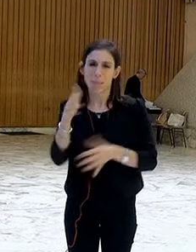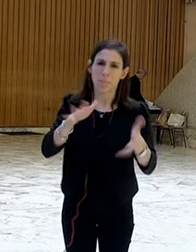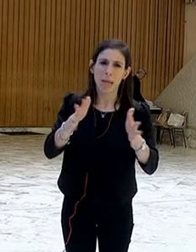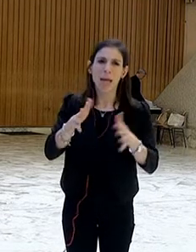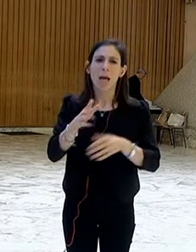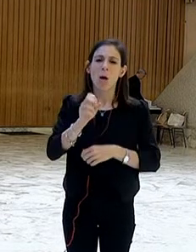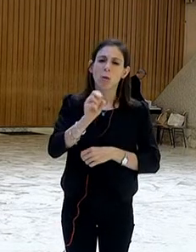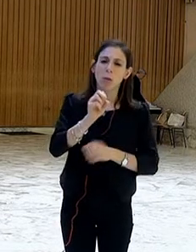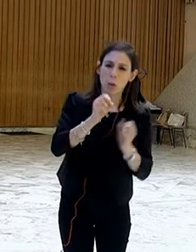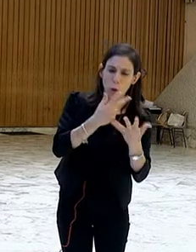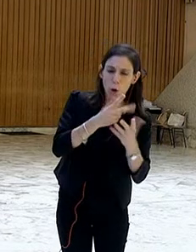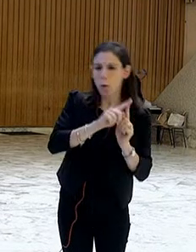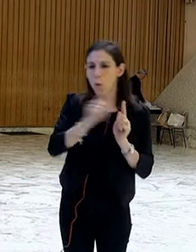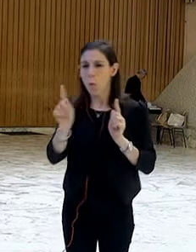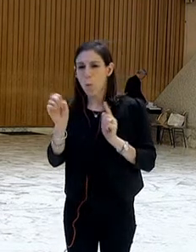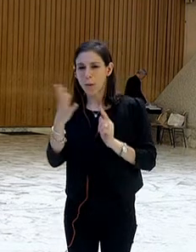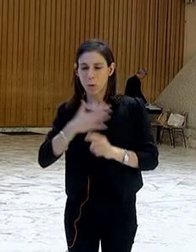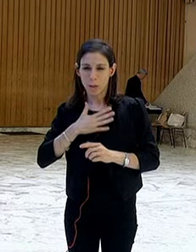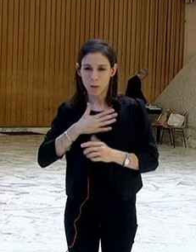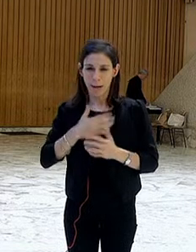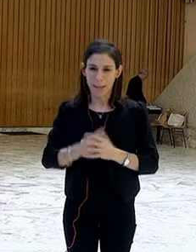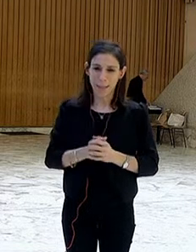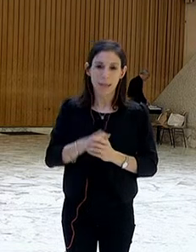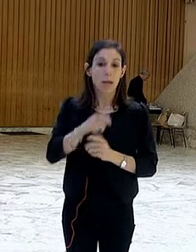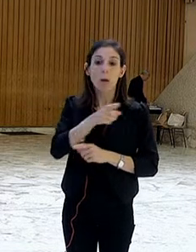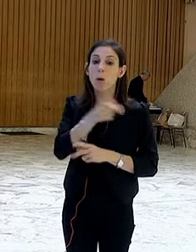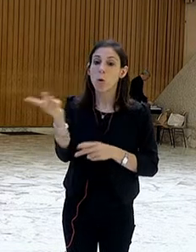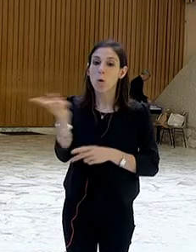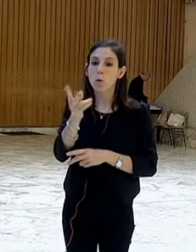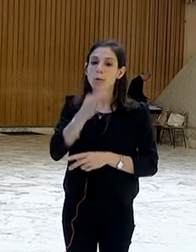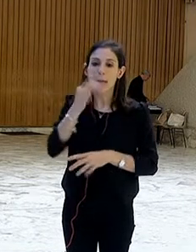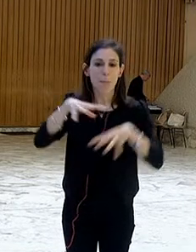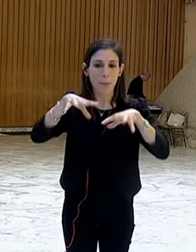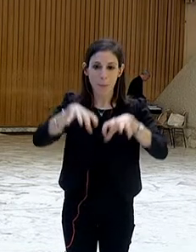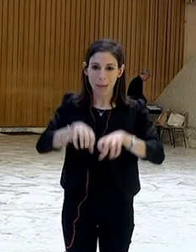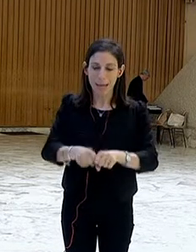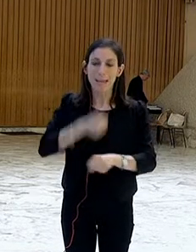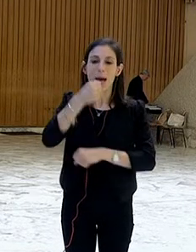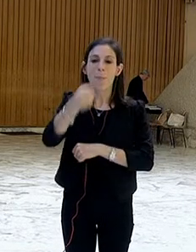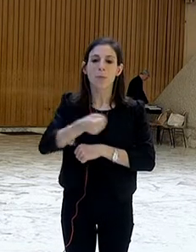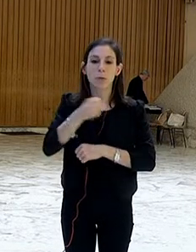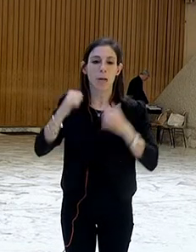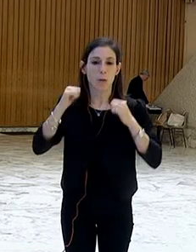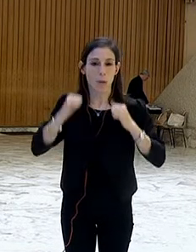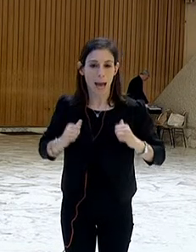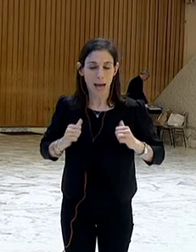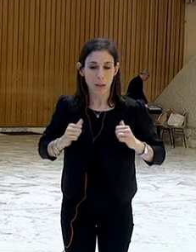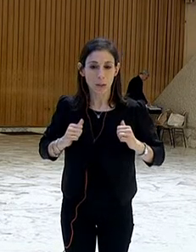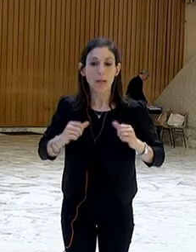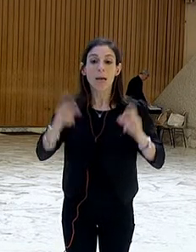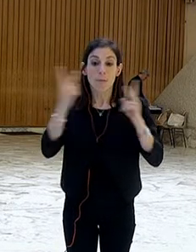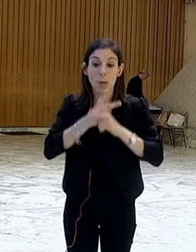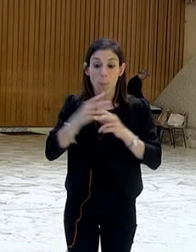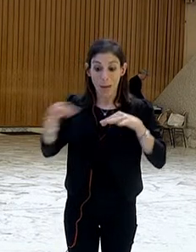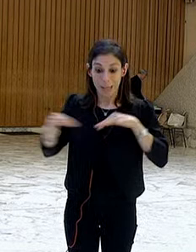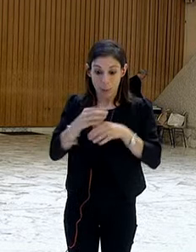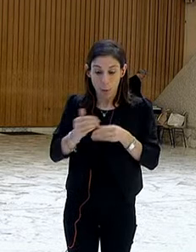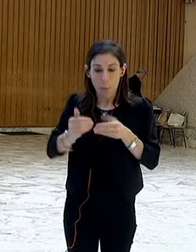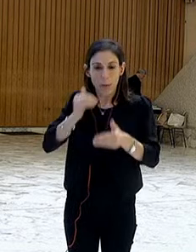e i 14 anni. Da sempre impegnati nell'apostolato dei laici, anche prima del